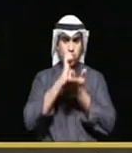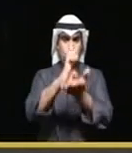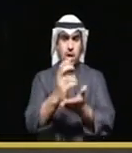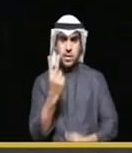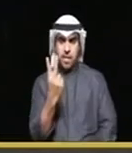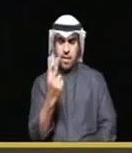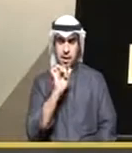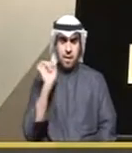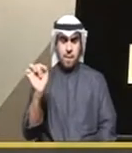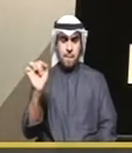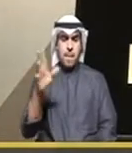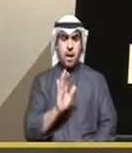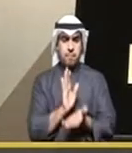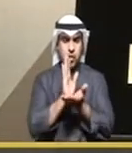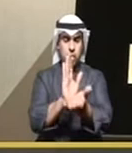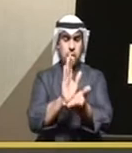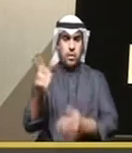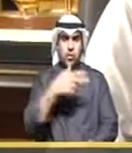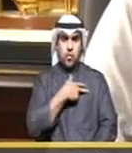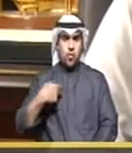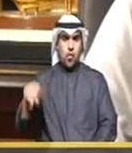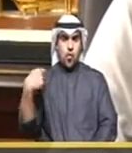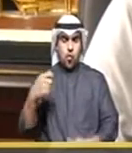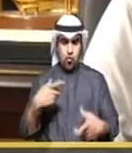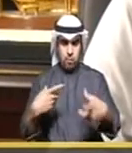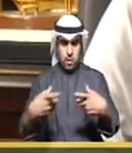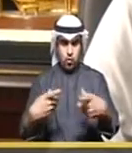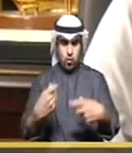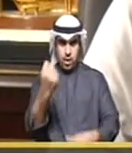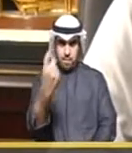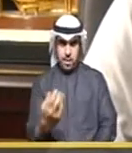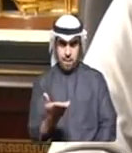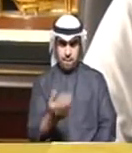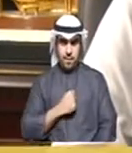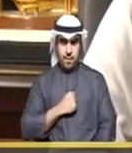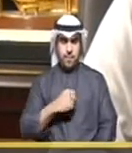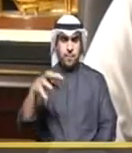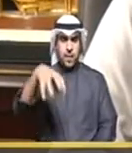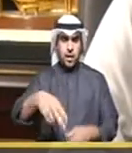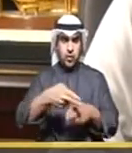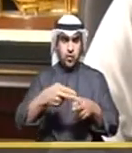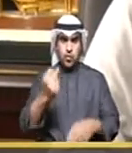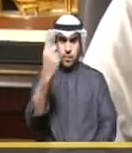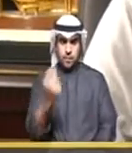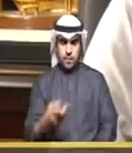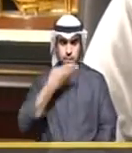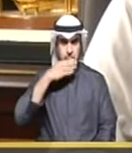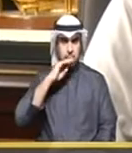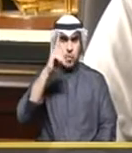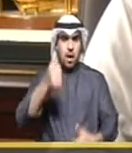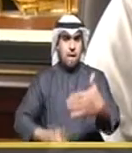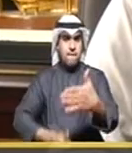الذكية من مجلس أمناء الجامعة العربية. حصلنا ومثلنا دولة الكويت الحبيبة في هالمحفل اللي هو